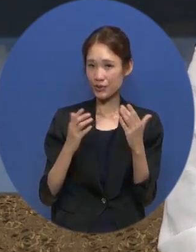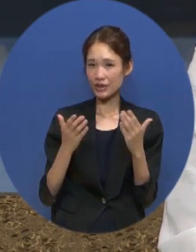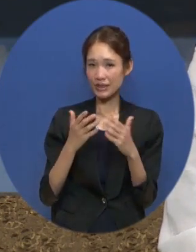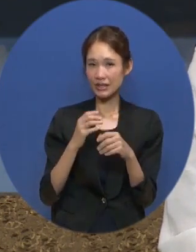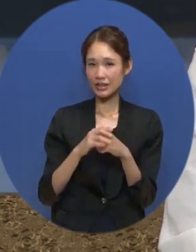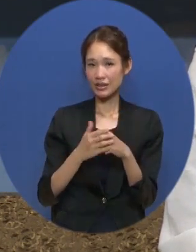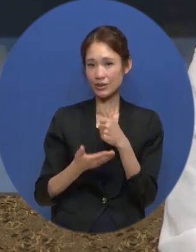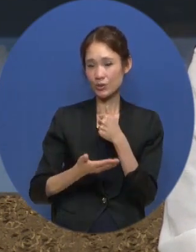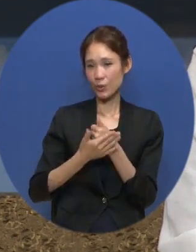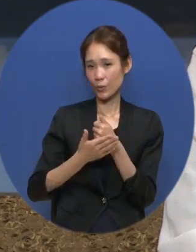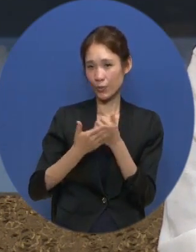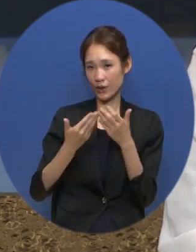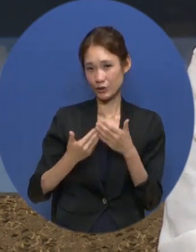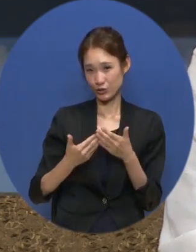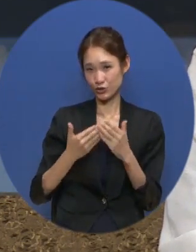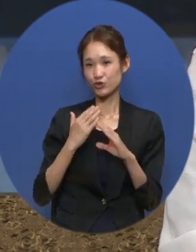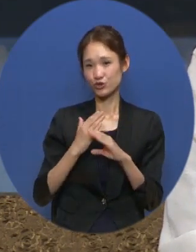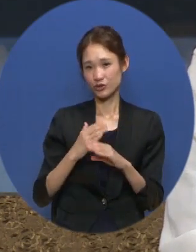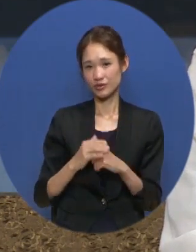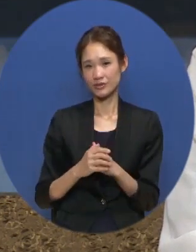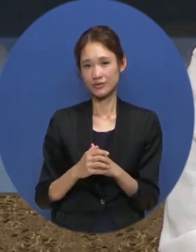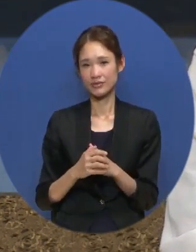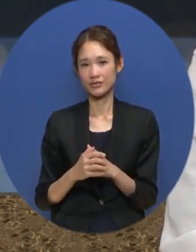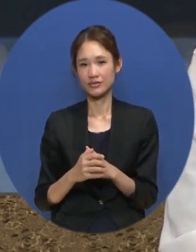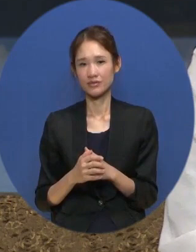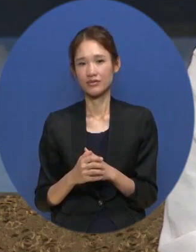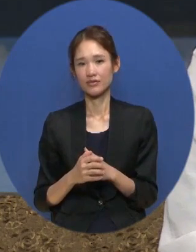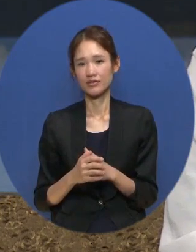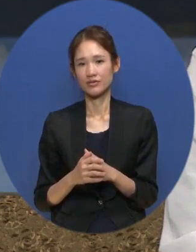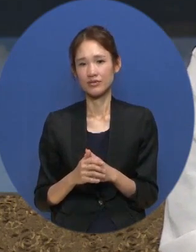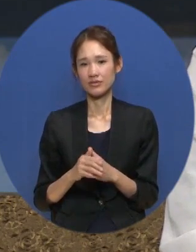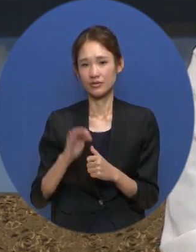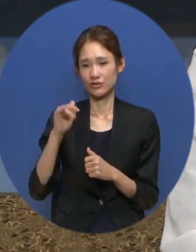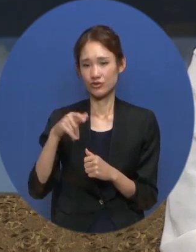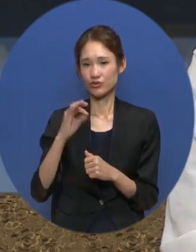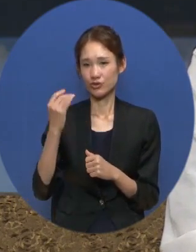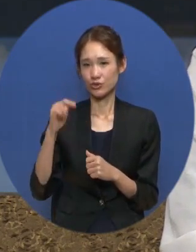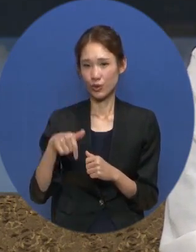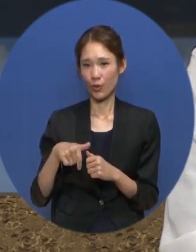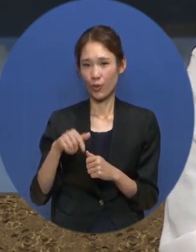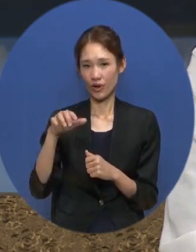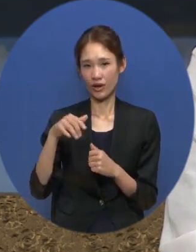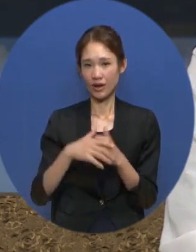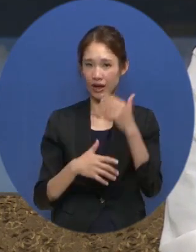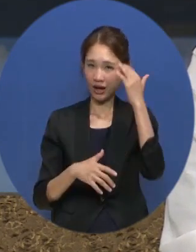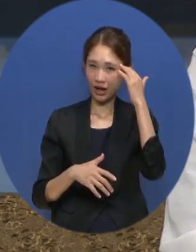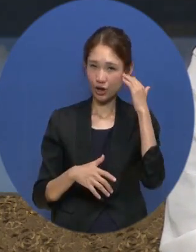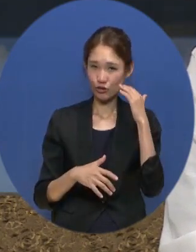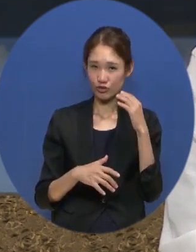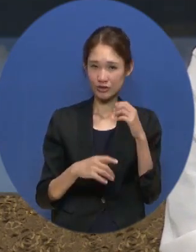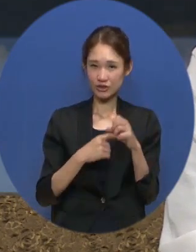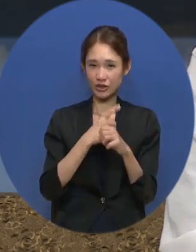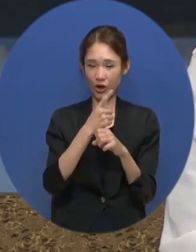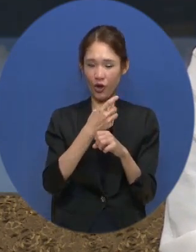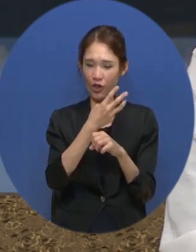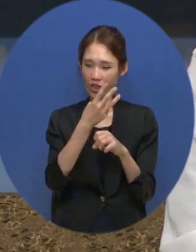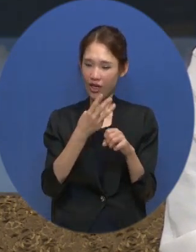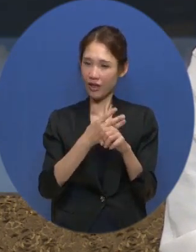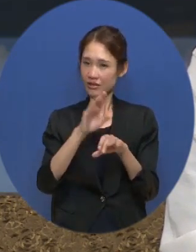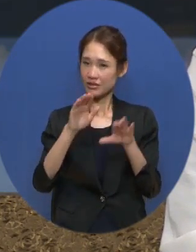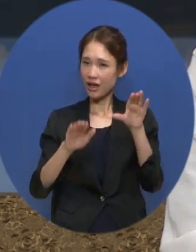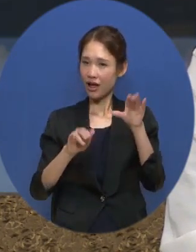미국 일을 서포트해 주고 계세요. 그래서 뉴욕이랑 저희 지금 한국 시간이 한 13시간 정도 차이가 나지 않습니까? 그러니까